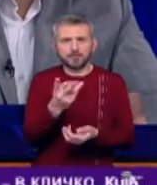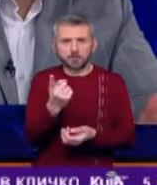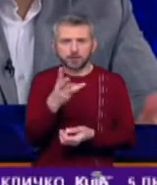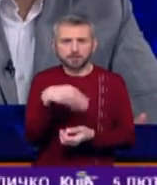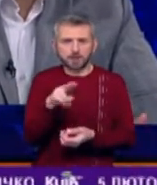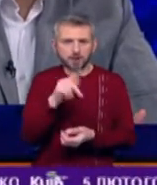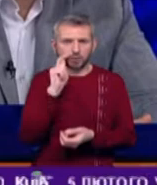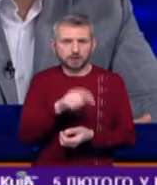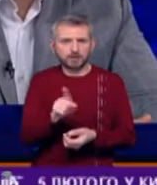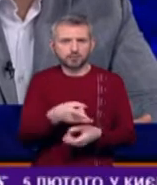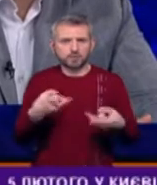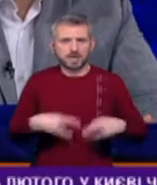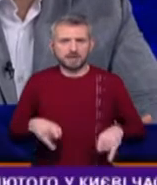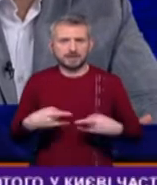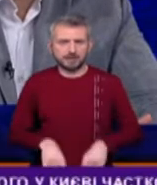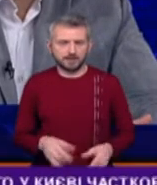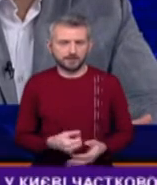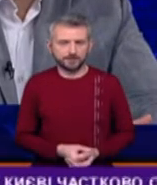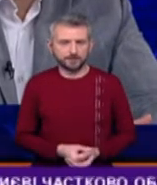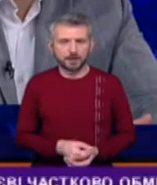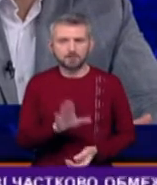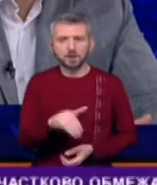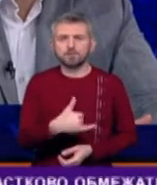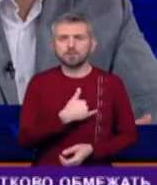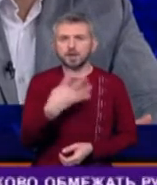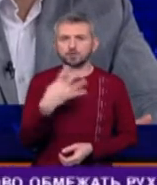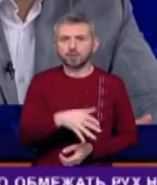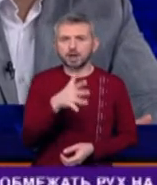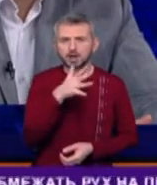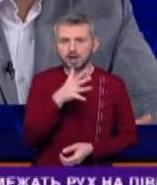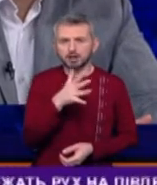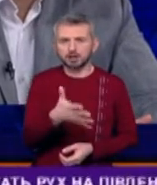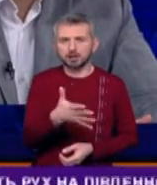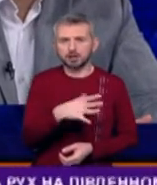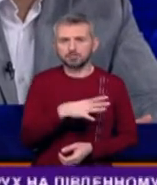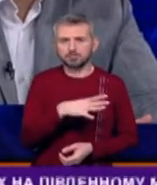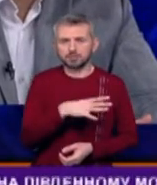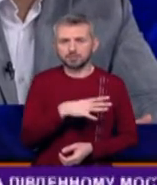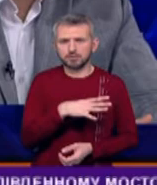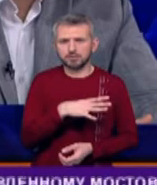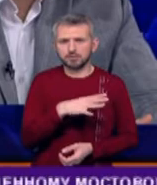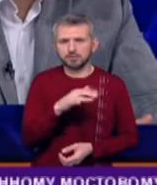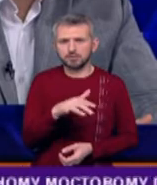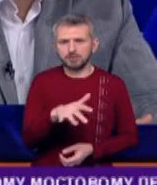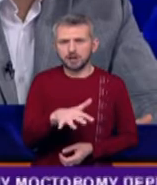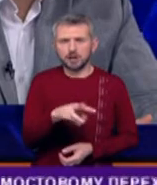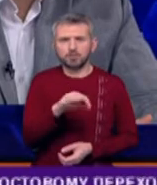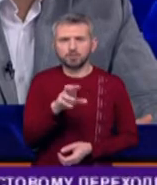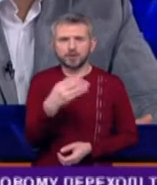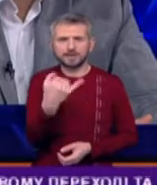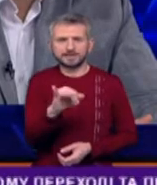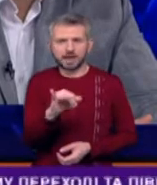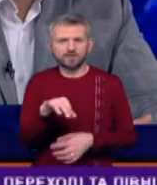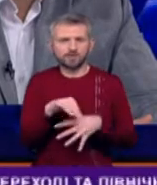щоб народилось. Вот. Потім, значить, у мене 40 лет вводив этот жит, этот вот Моисей, этих